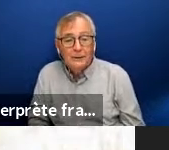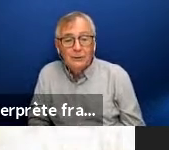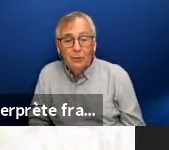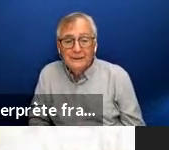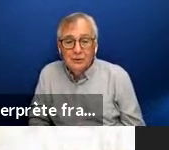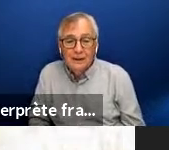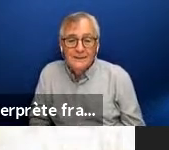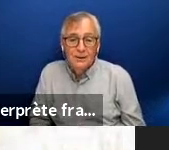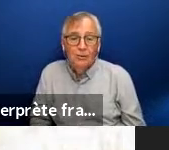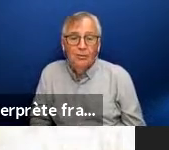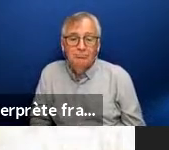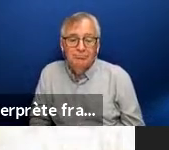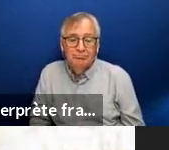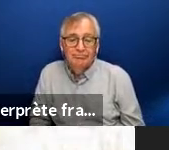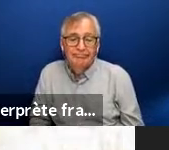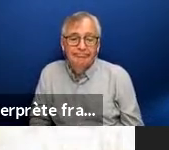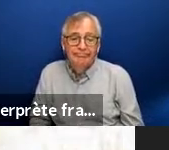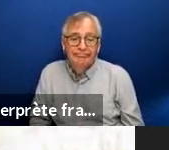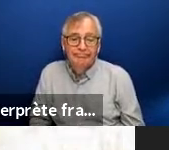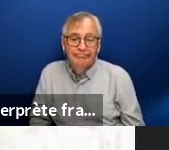La loi sur l'éducation.